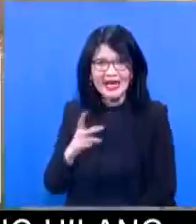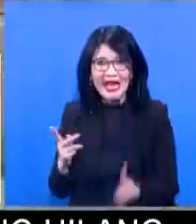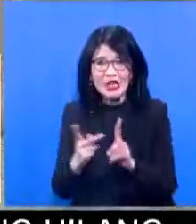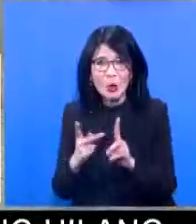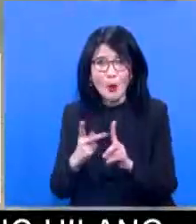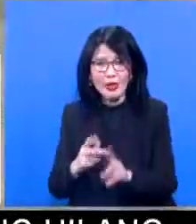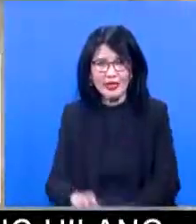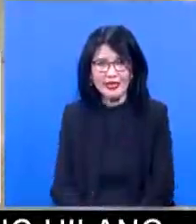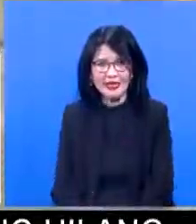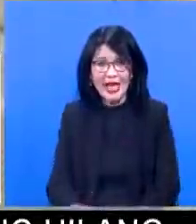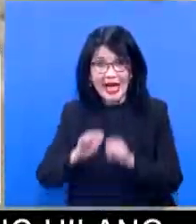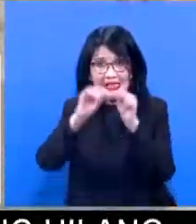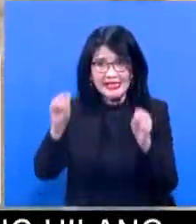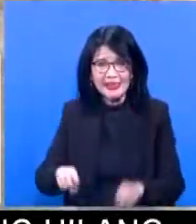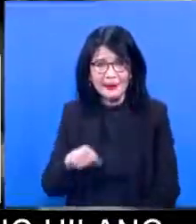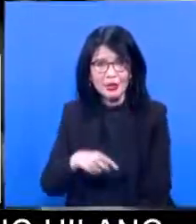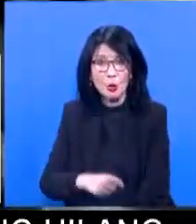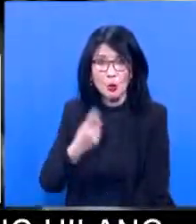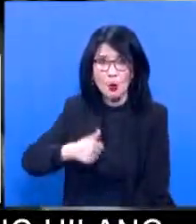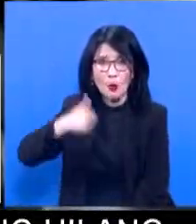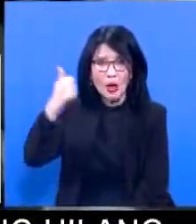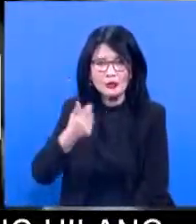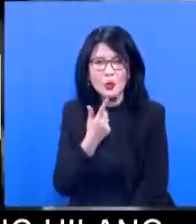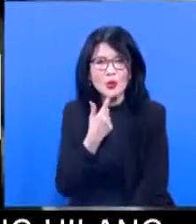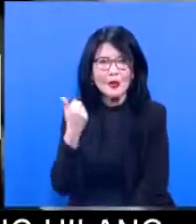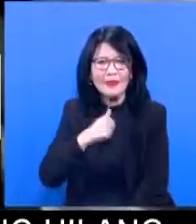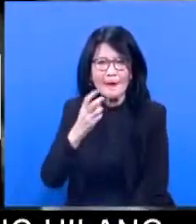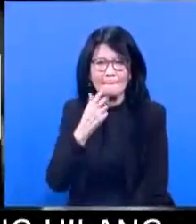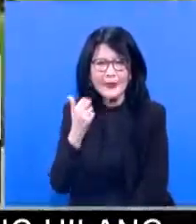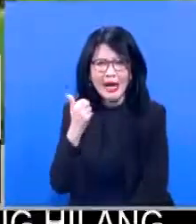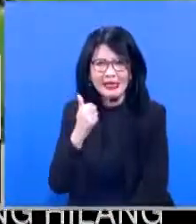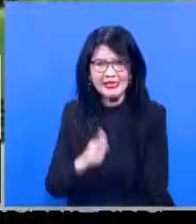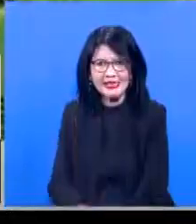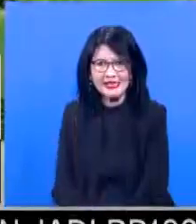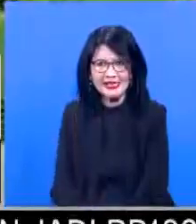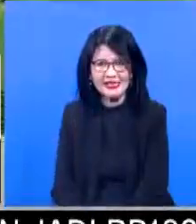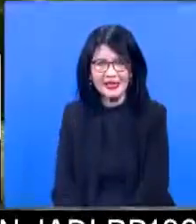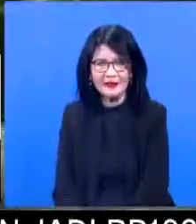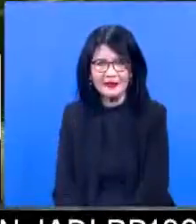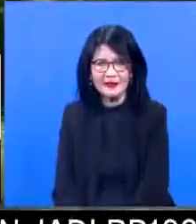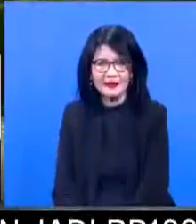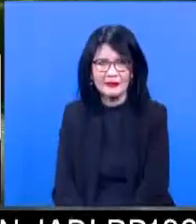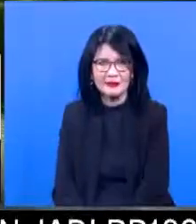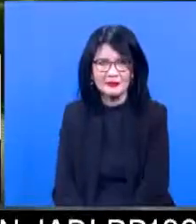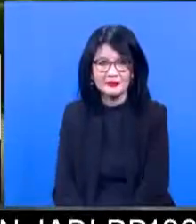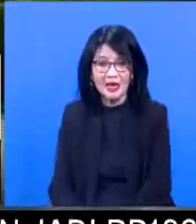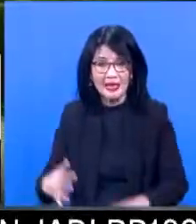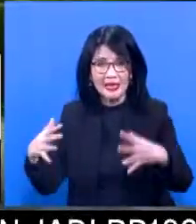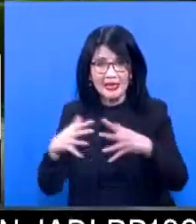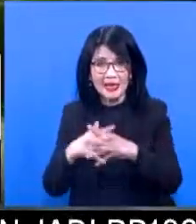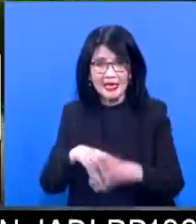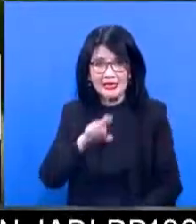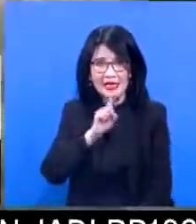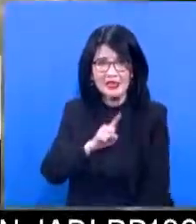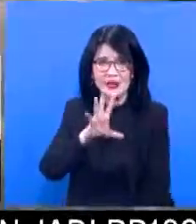hidroponik. Sistem hidroponik memiliki keunggulan rasa buahnya lebih manis serta jauh dari hama. Di lahan seluas